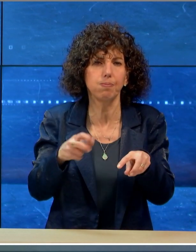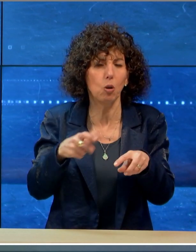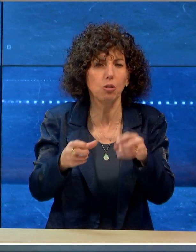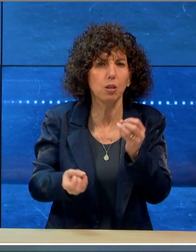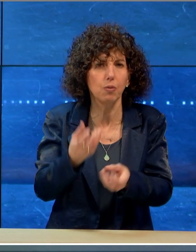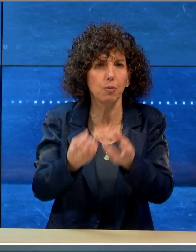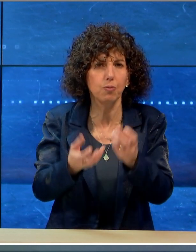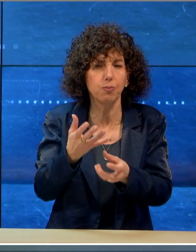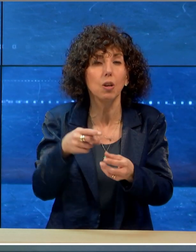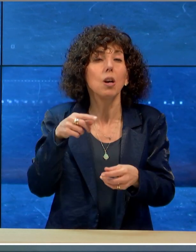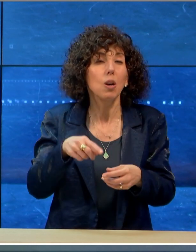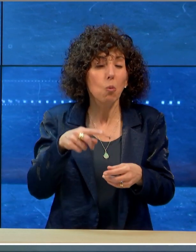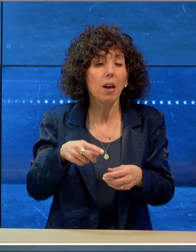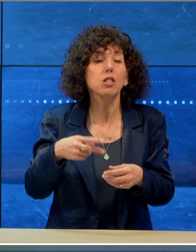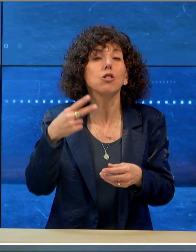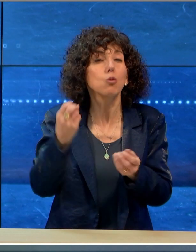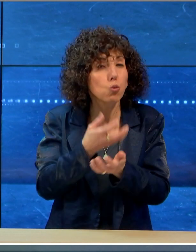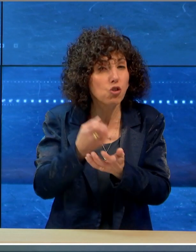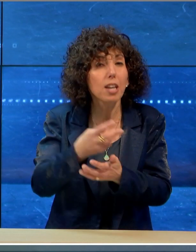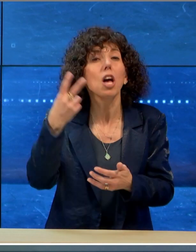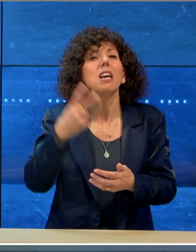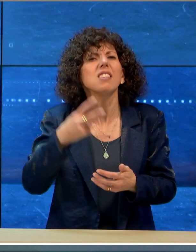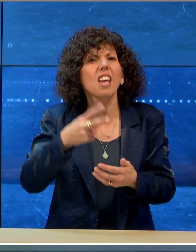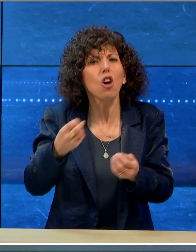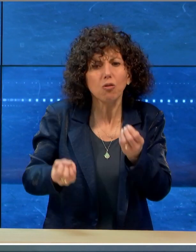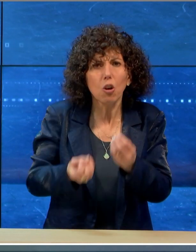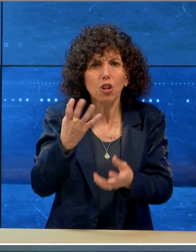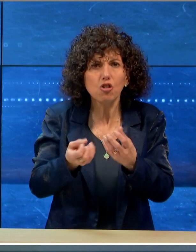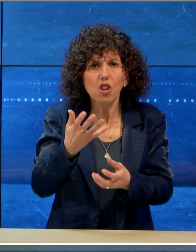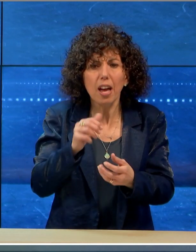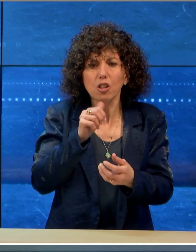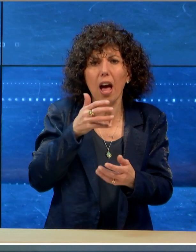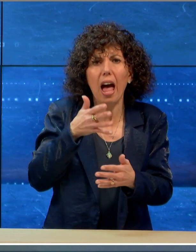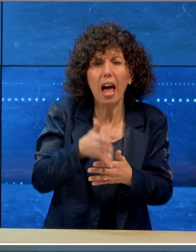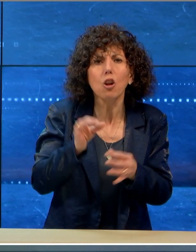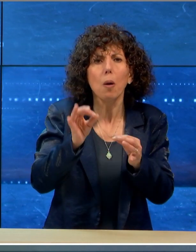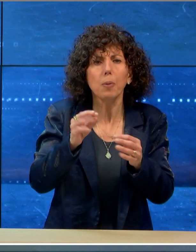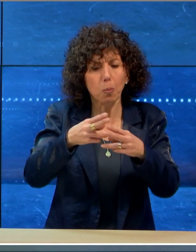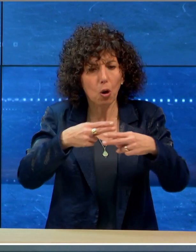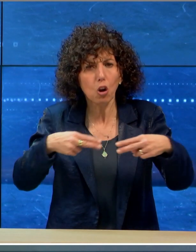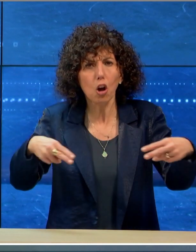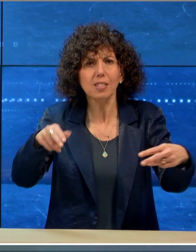si tratta del secondo incendio dall'inizio dell'anno sulla costa